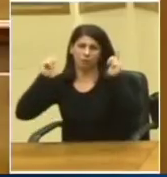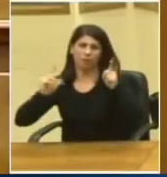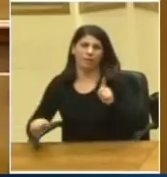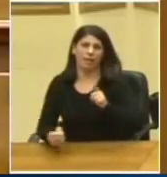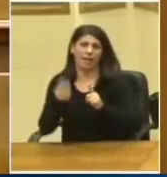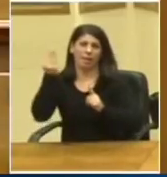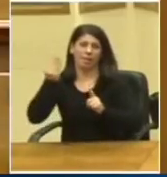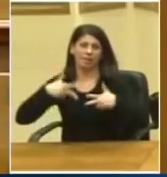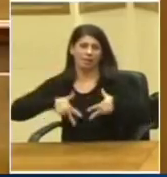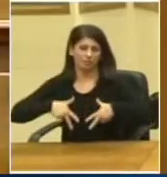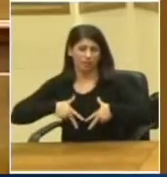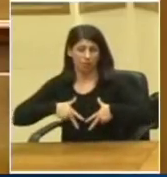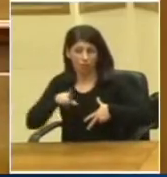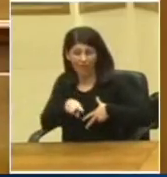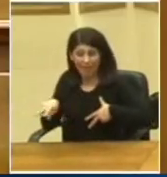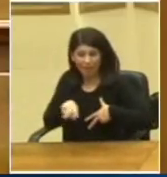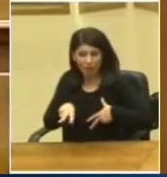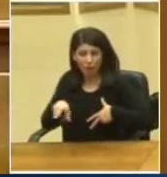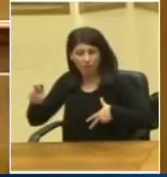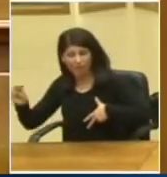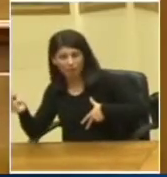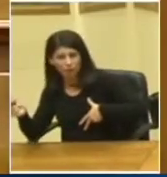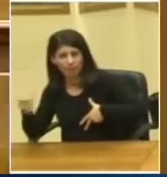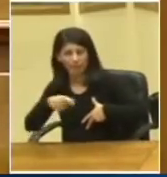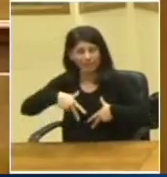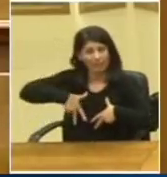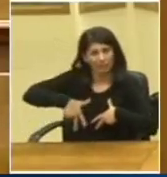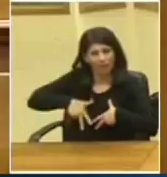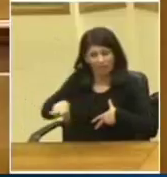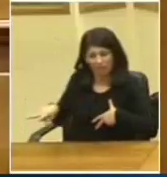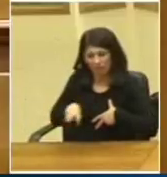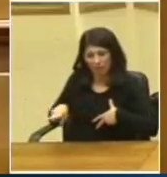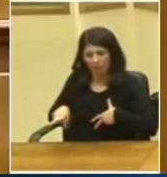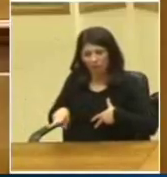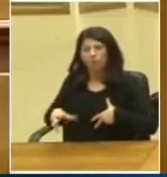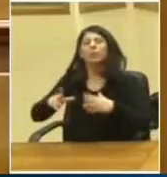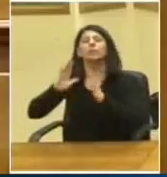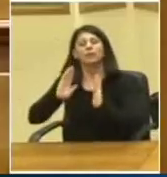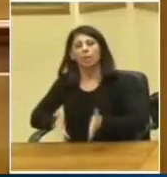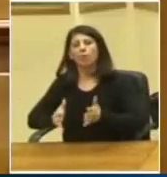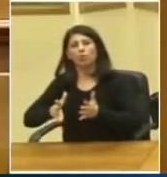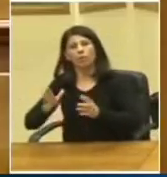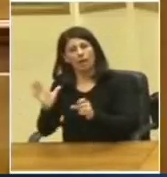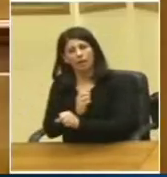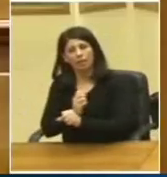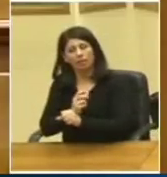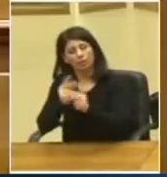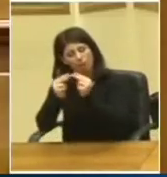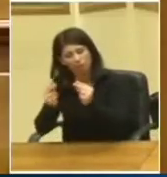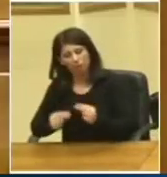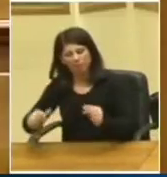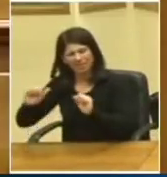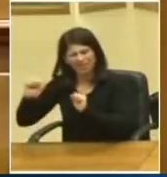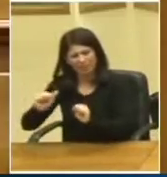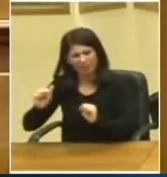εκλεγμένης κυβέρνησης, ώστε και οι δύο αυτοί θεσμοί να μπορούν να αντιπαρέλθουν αποτελεσματικά σε πιέσεις